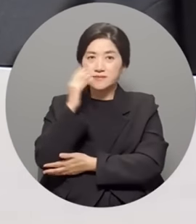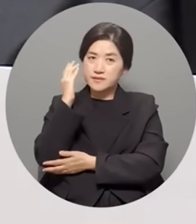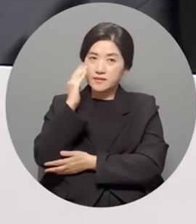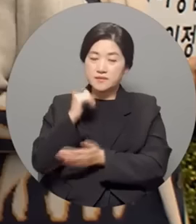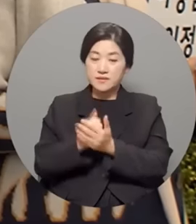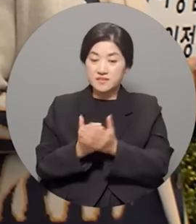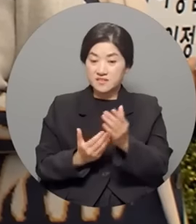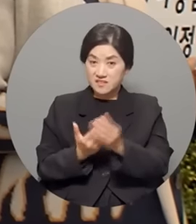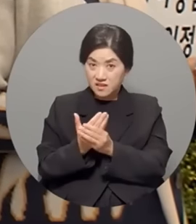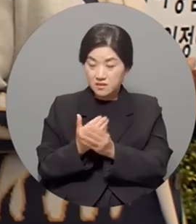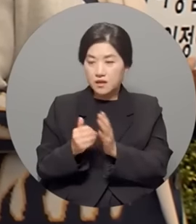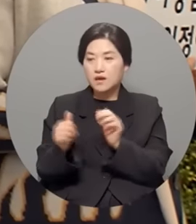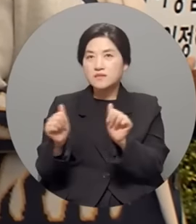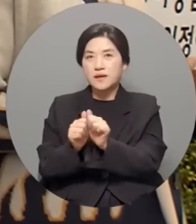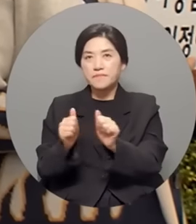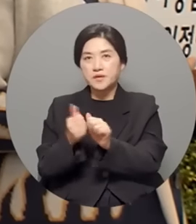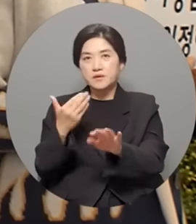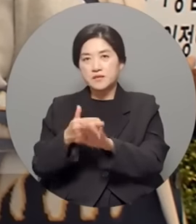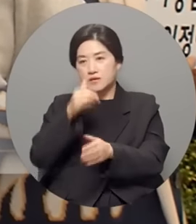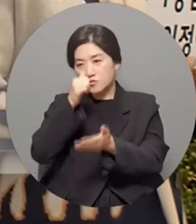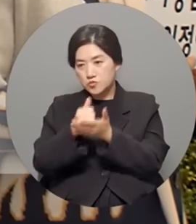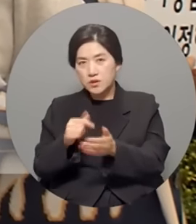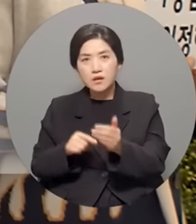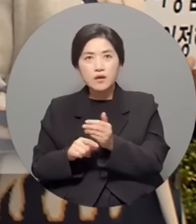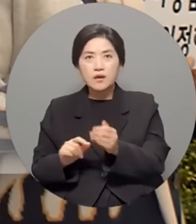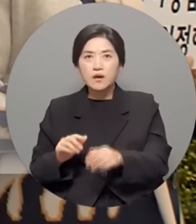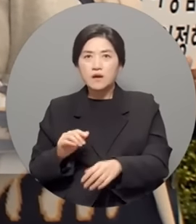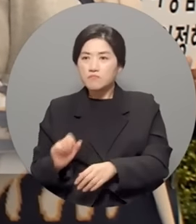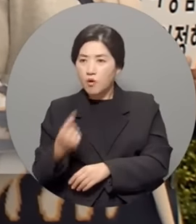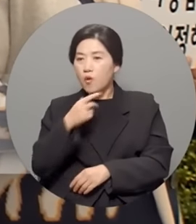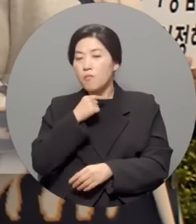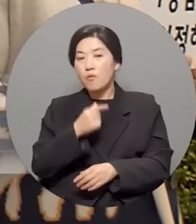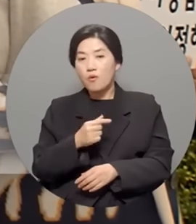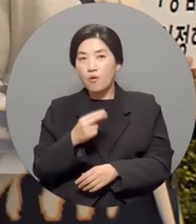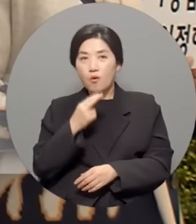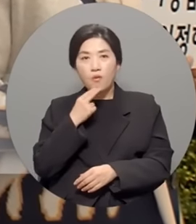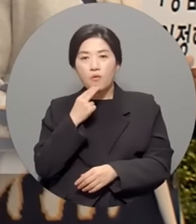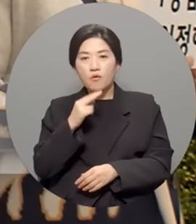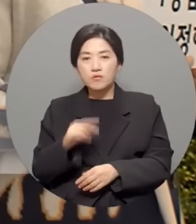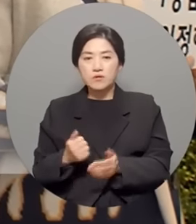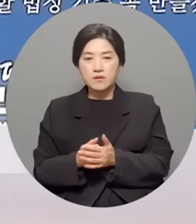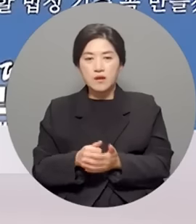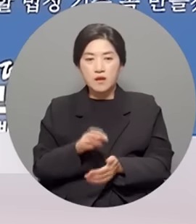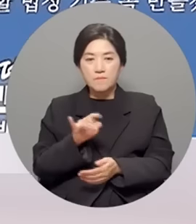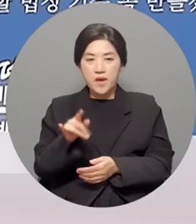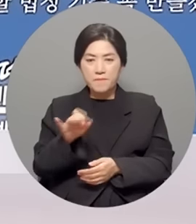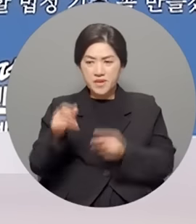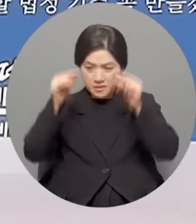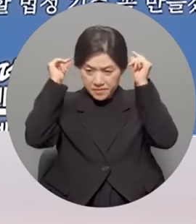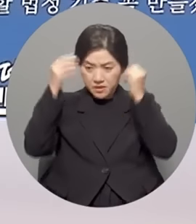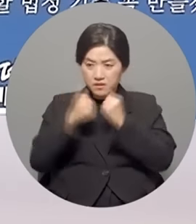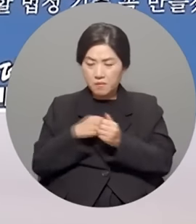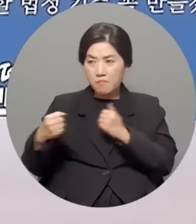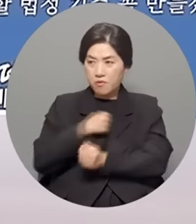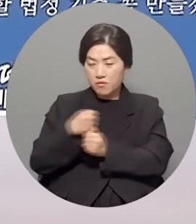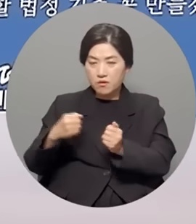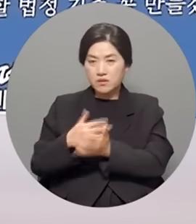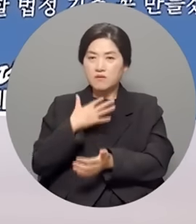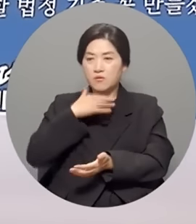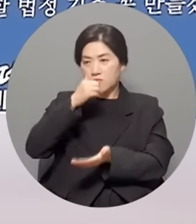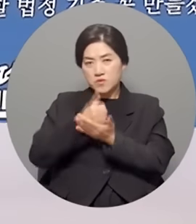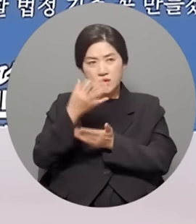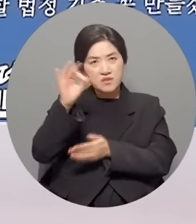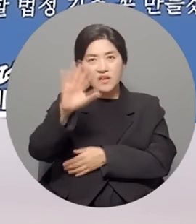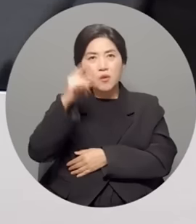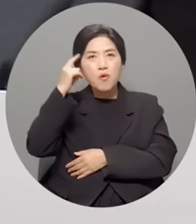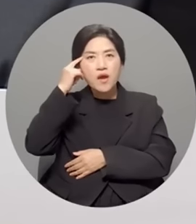사건 당시 남성이 다른 범행 동기 없이 단지 페미니스트처럼 보인다는 이유로 폭행한 건데 혐오 범죄를 인정하지 않았다는